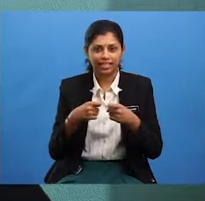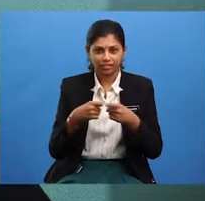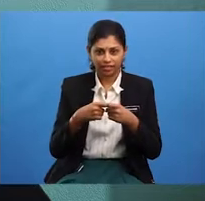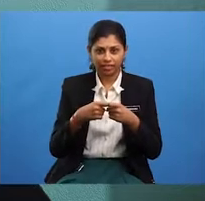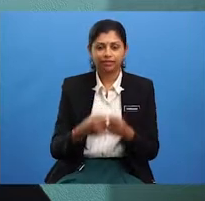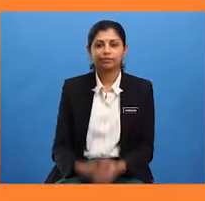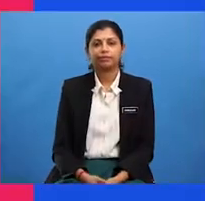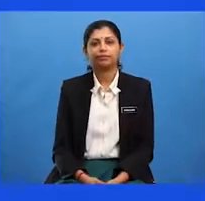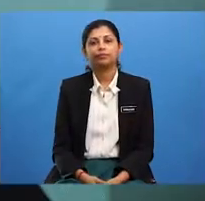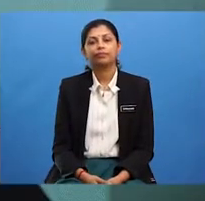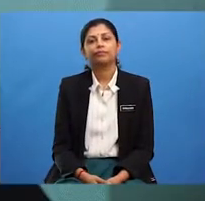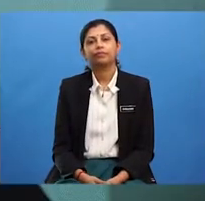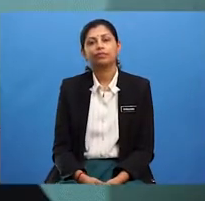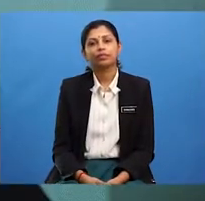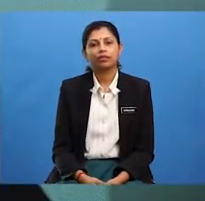elektrik.